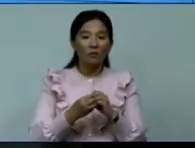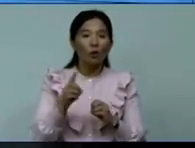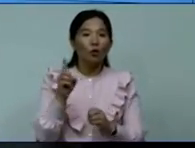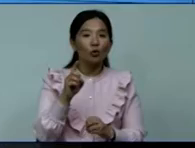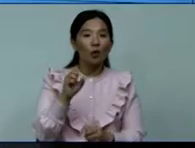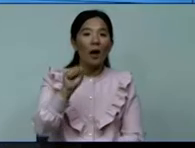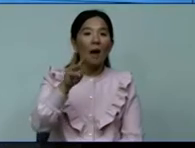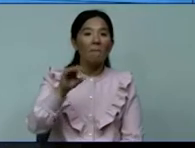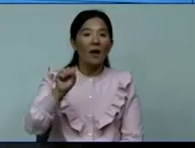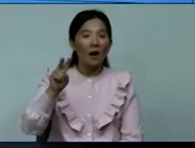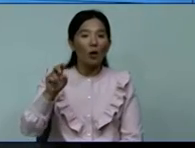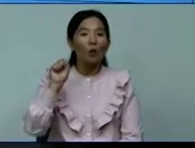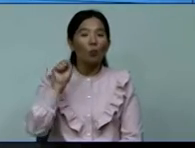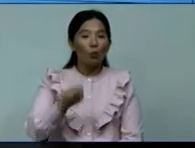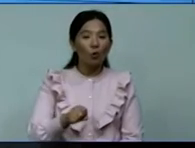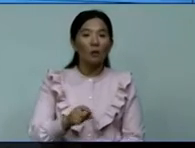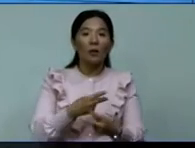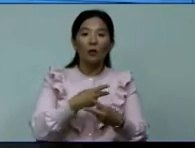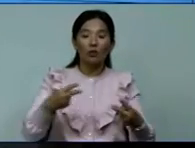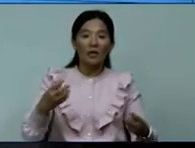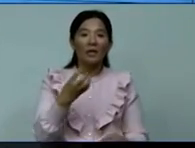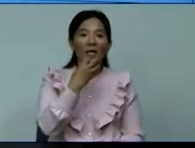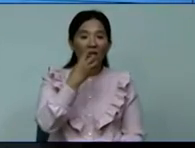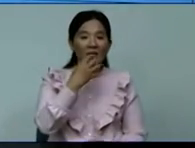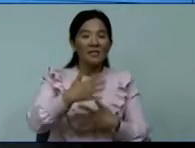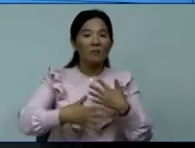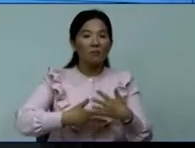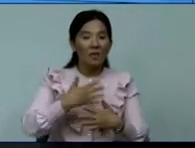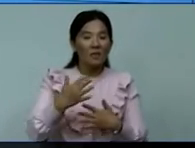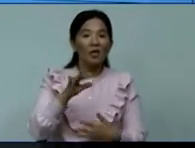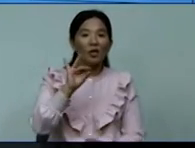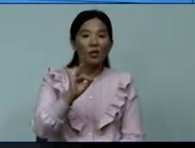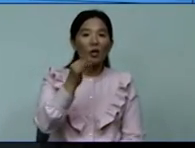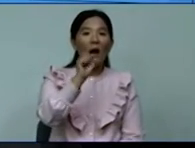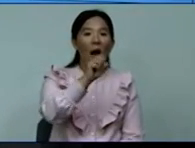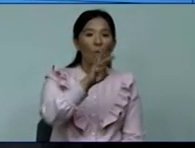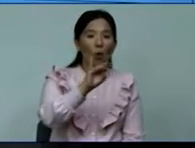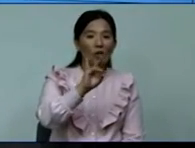можно получить, нагревая смеси соли аммония и щелочи.